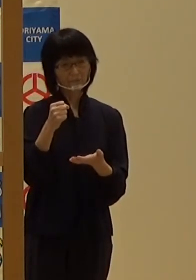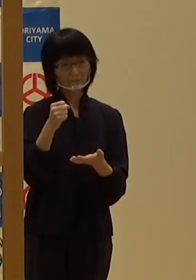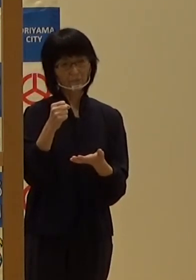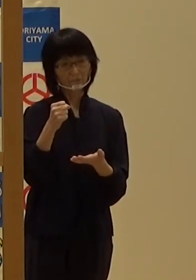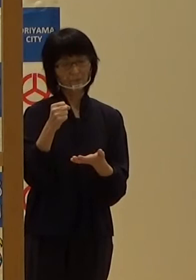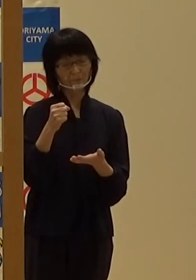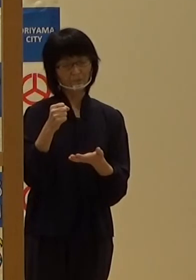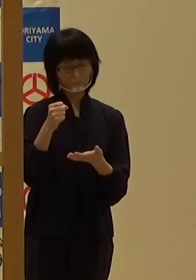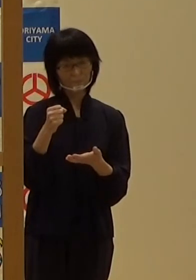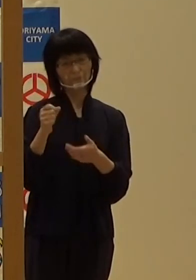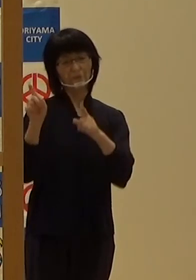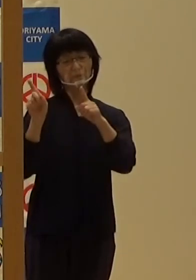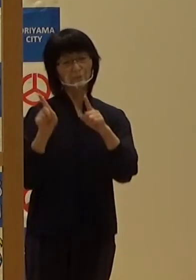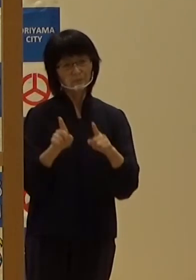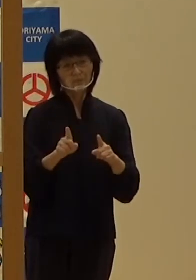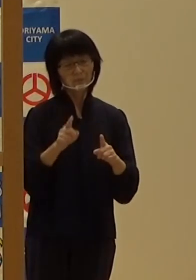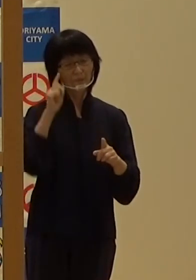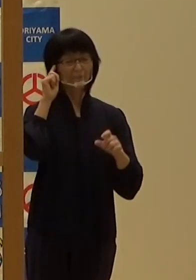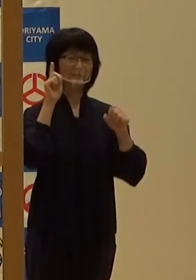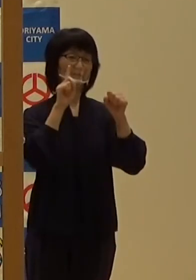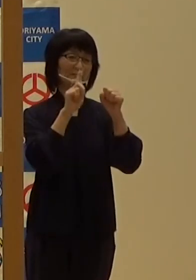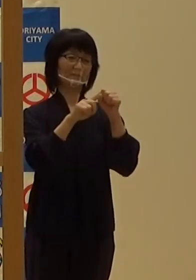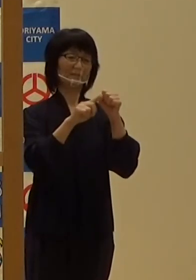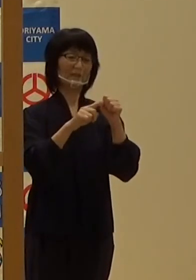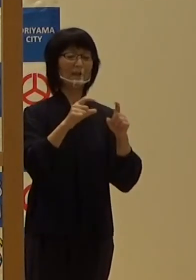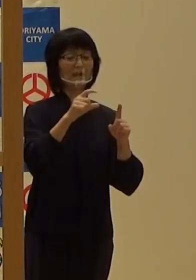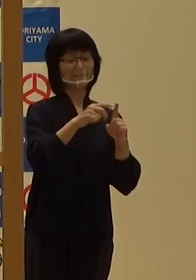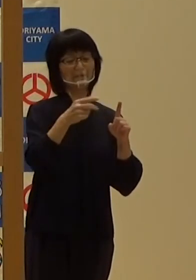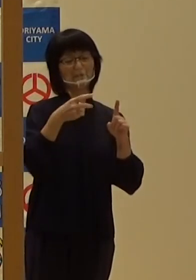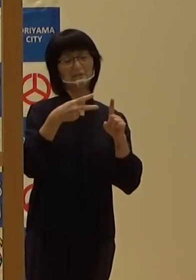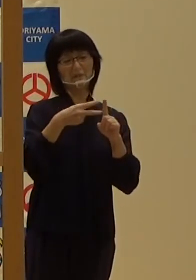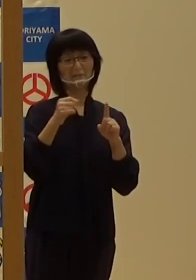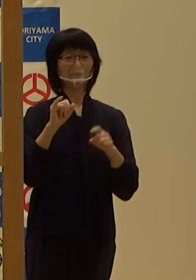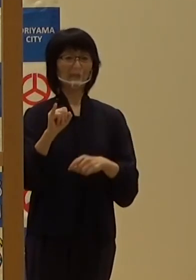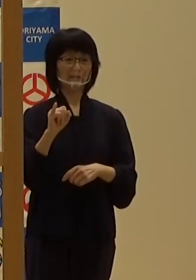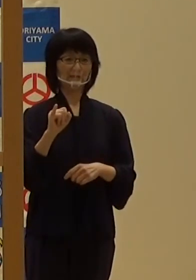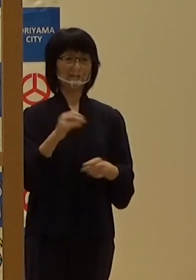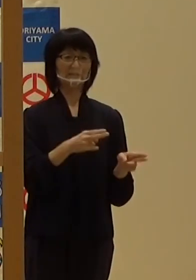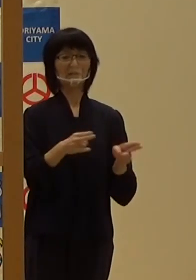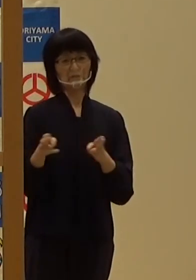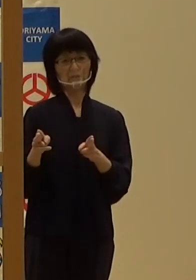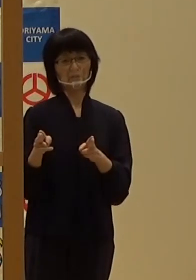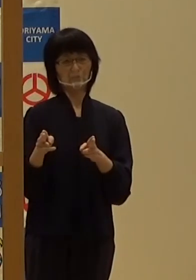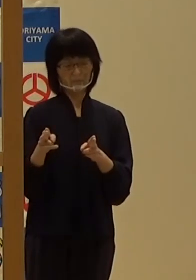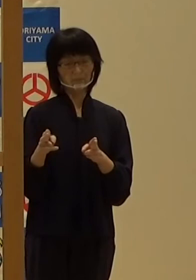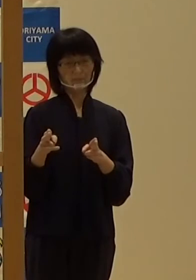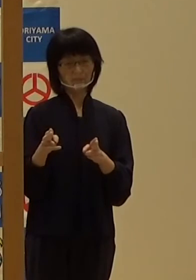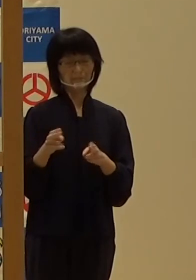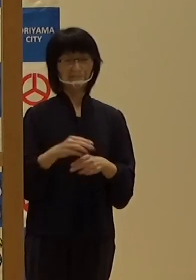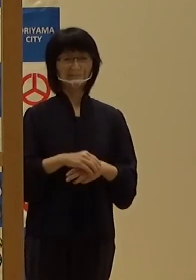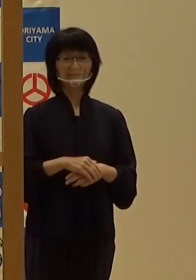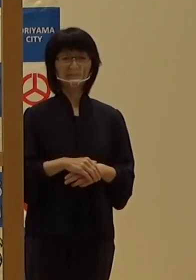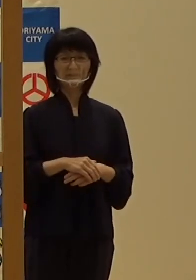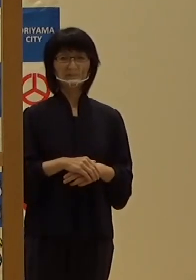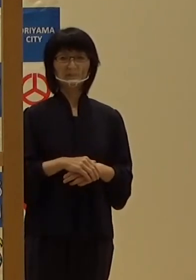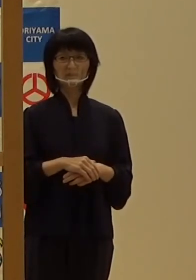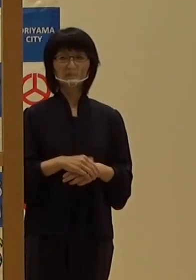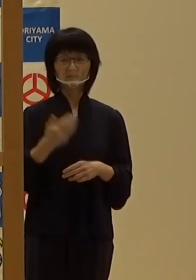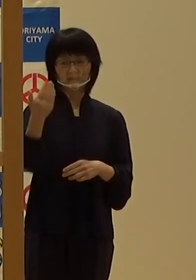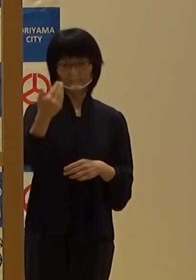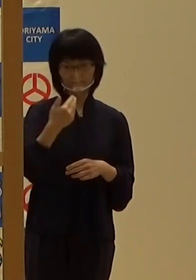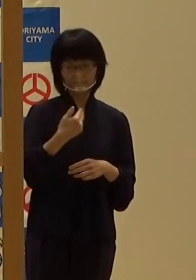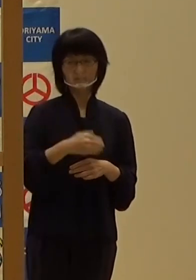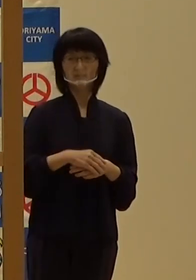パーク PFI の発想でございますのでそれに基づいて制度設計していくというふうにご理解いただきたいと存じます。 いやだ